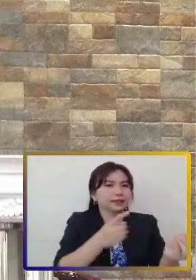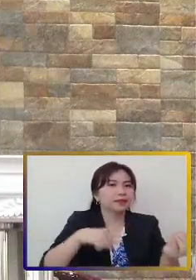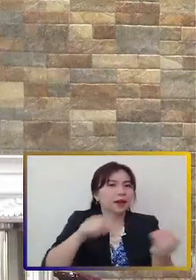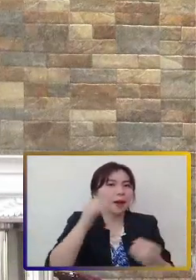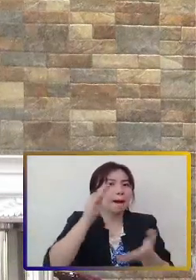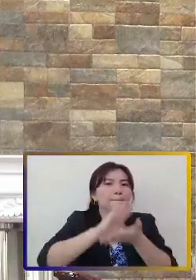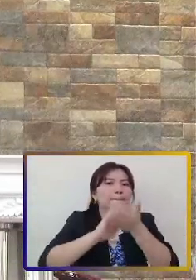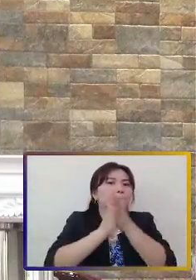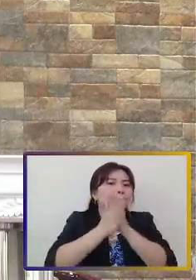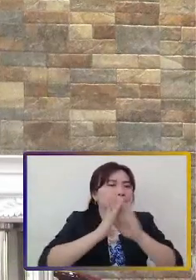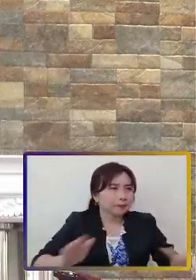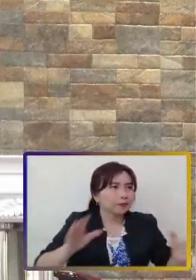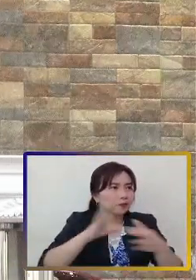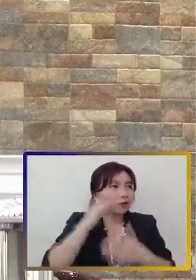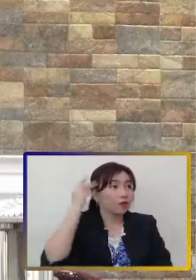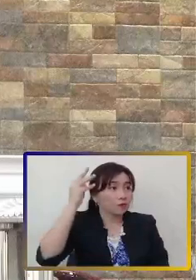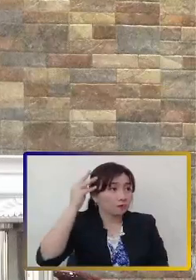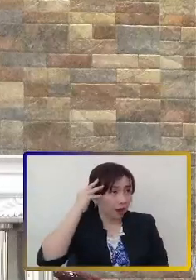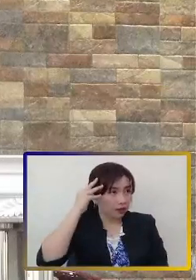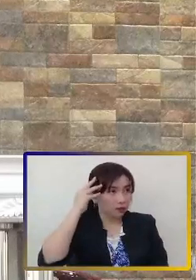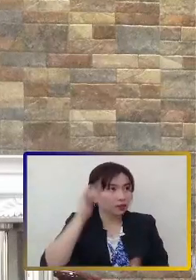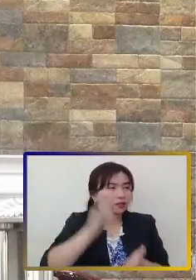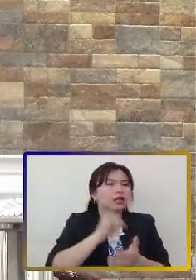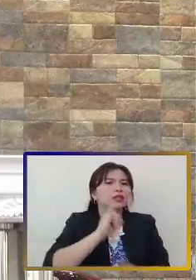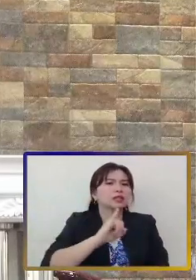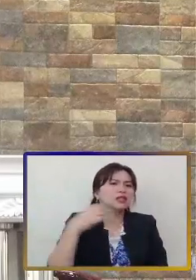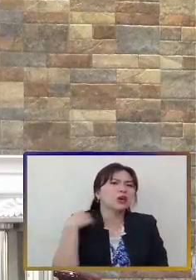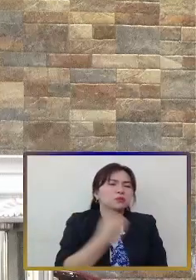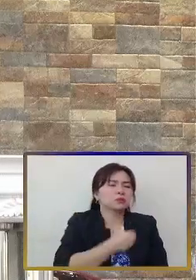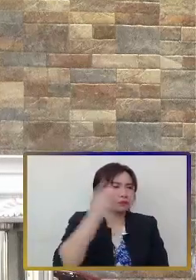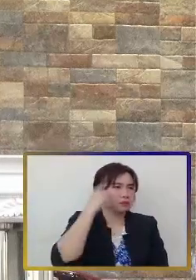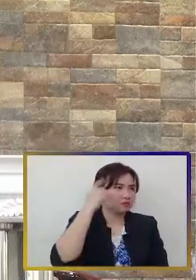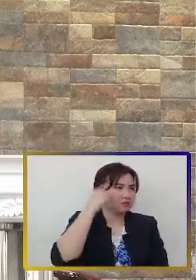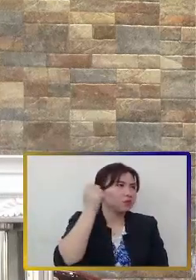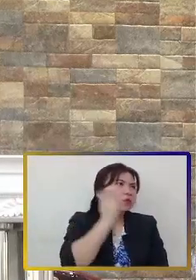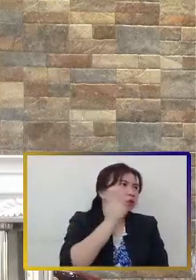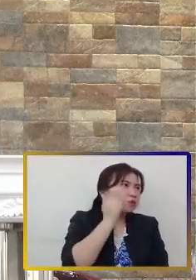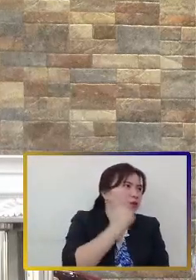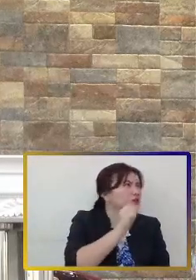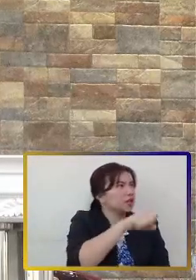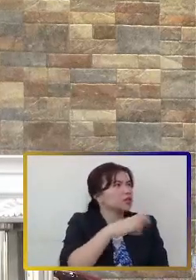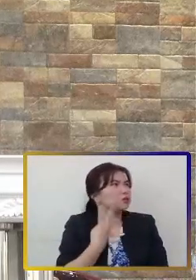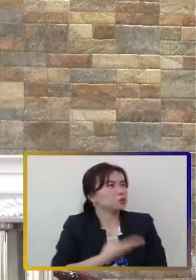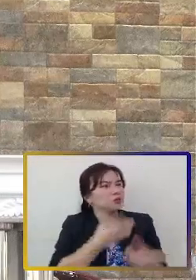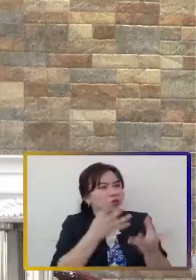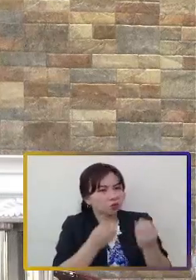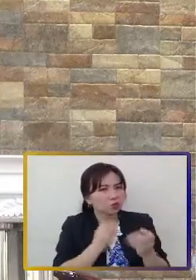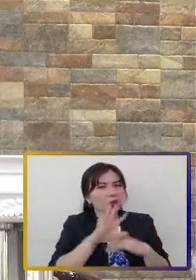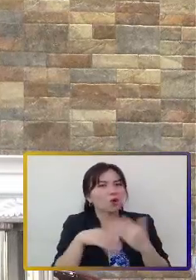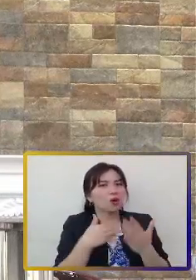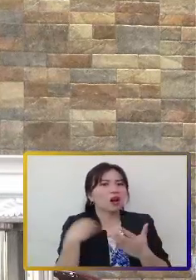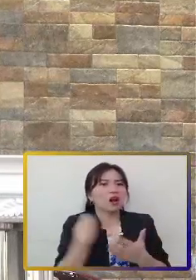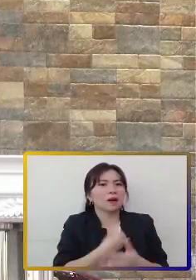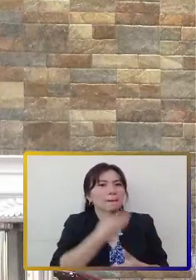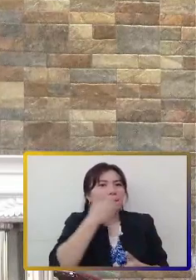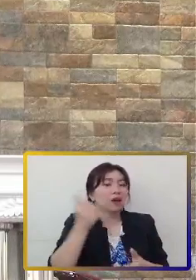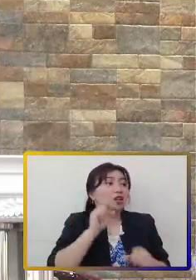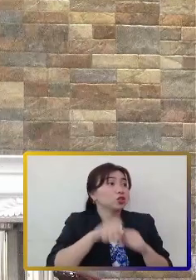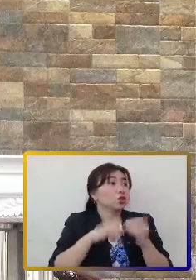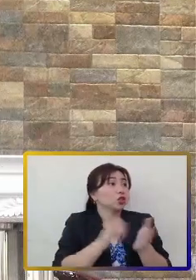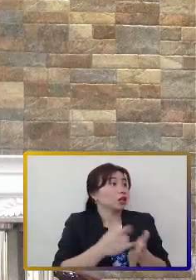mind yan ang mindset natin you see gagawin ko na lahat dito para para hindi na akong